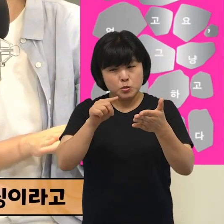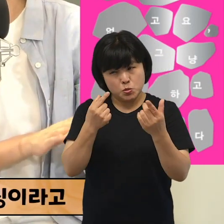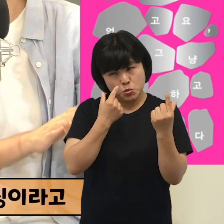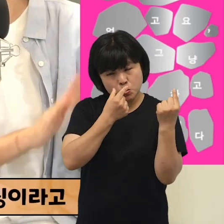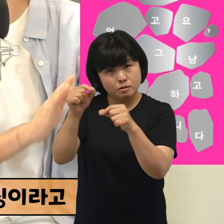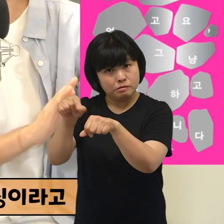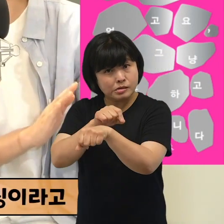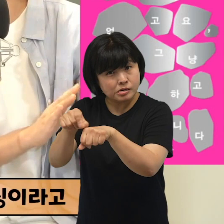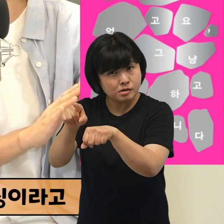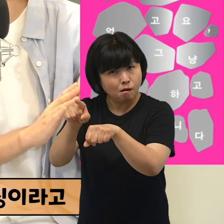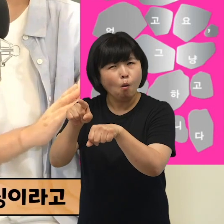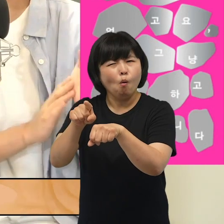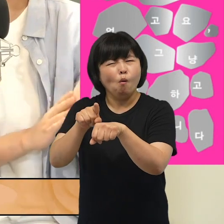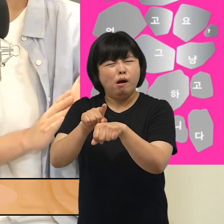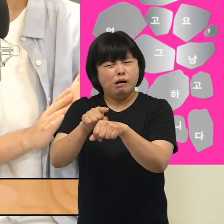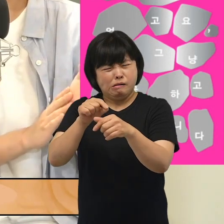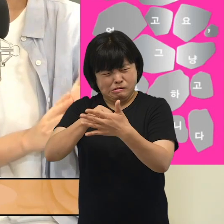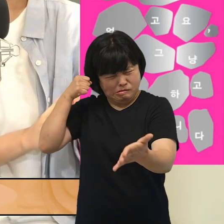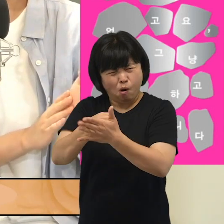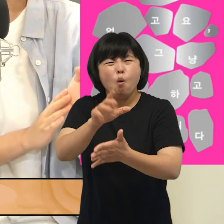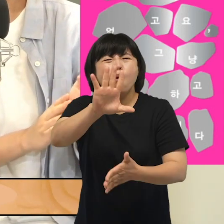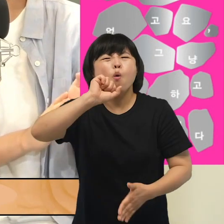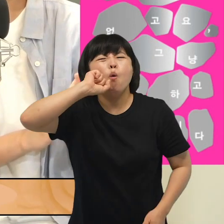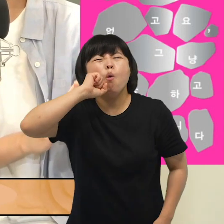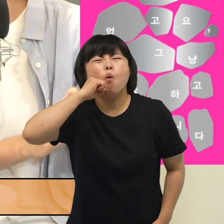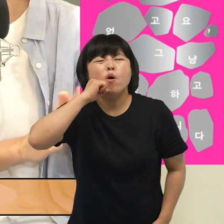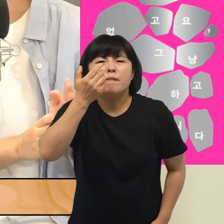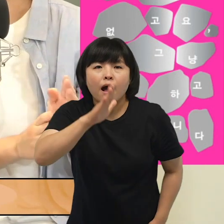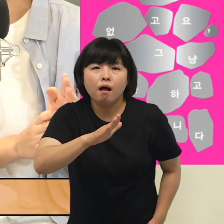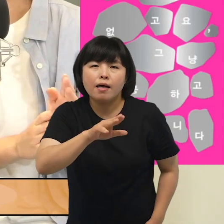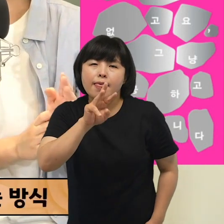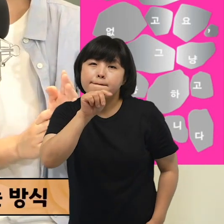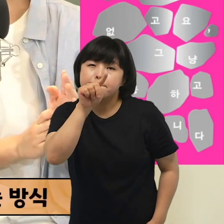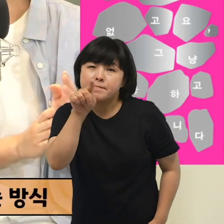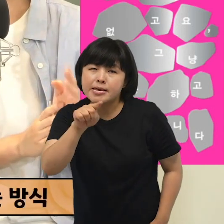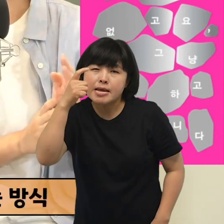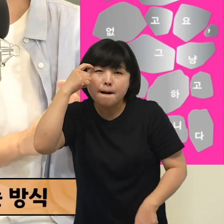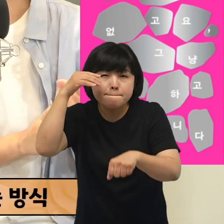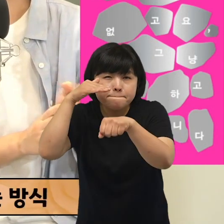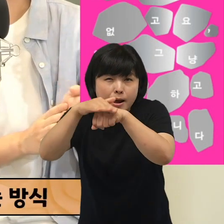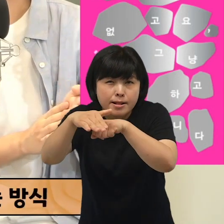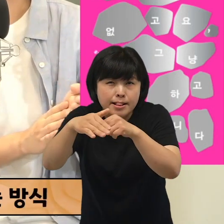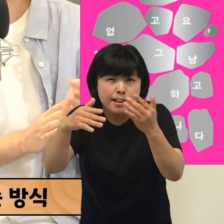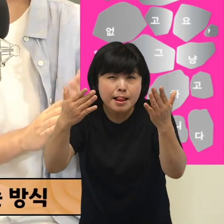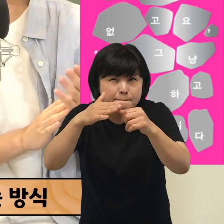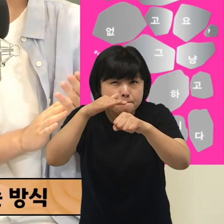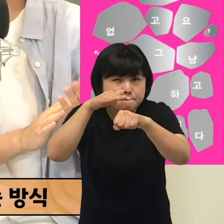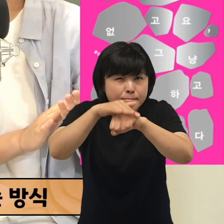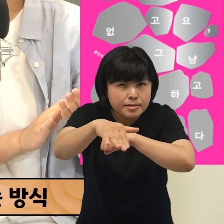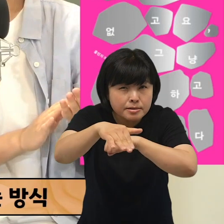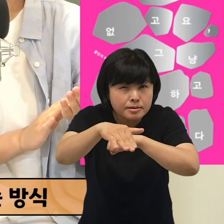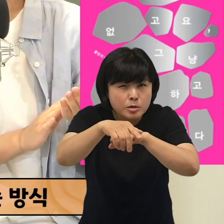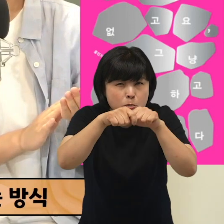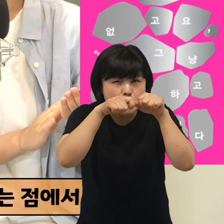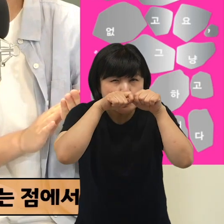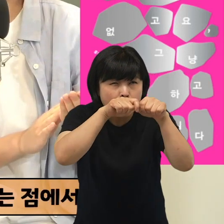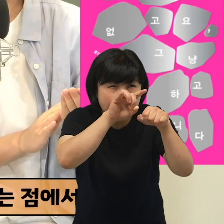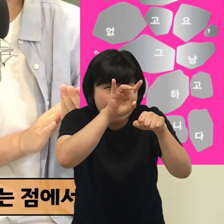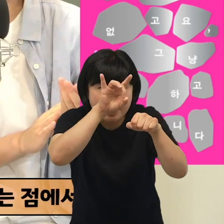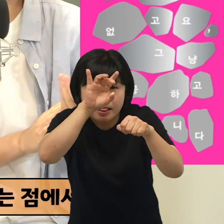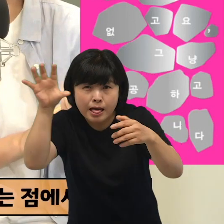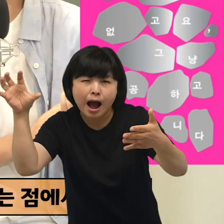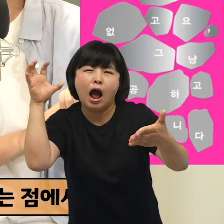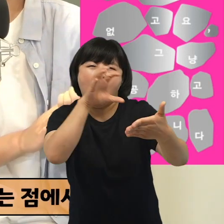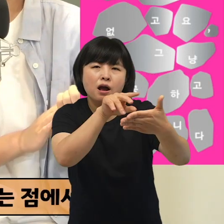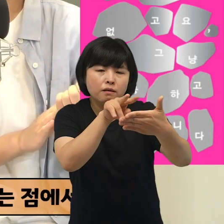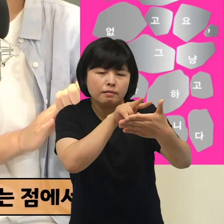MZ세대의 공통적인 특징이라고 특정 짓기는 어렵지만 네, MZ세대의 사고방식, 일하는 방식 이런 것들을